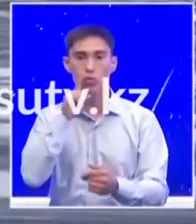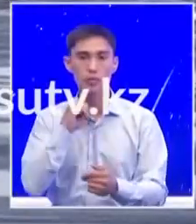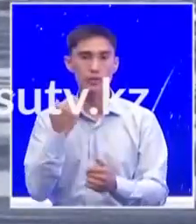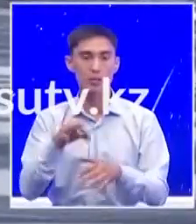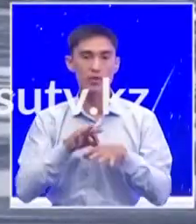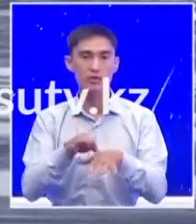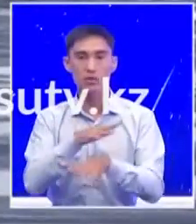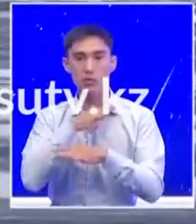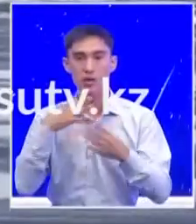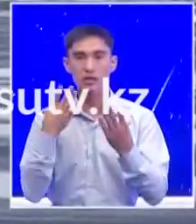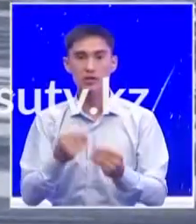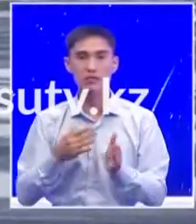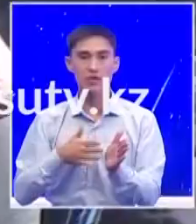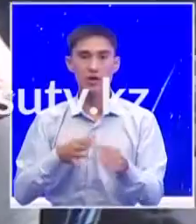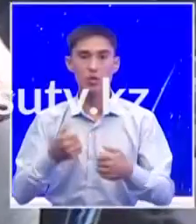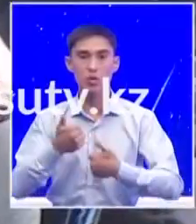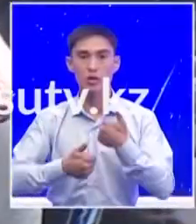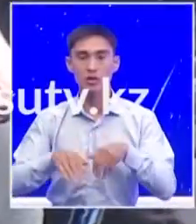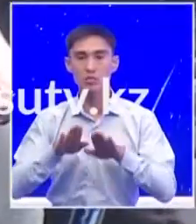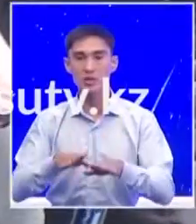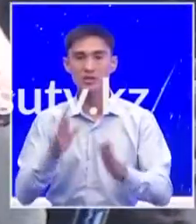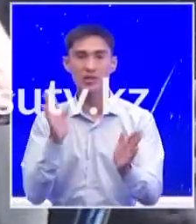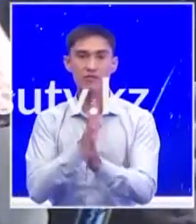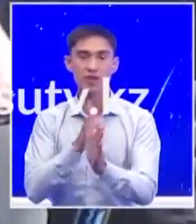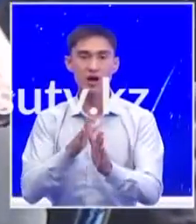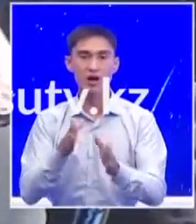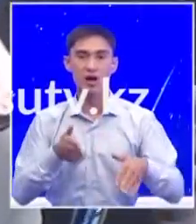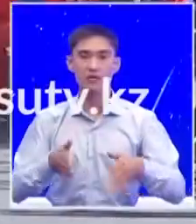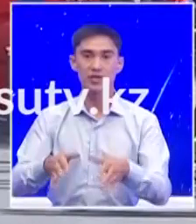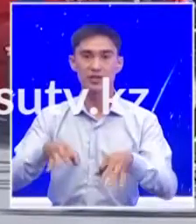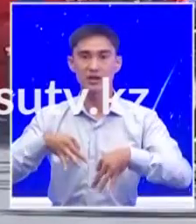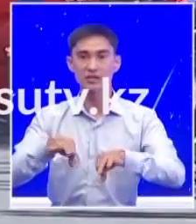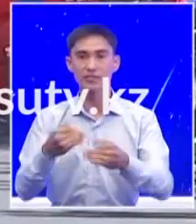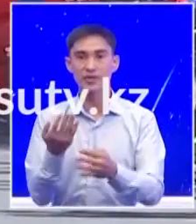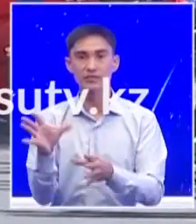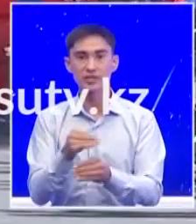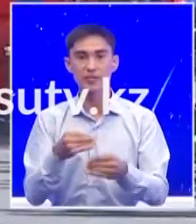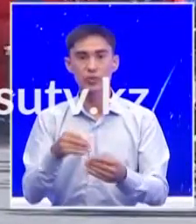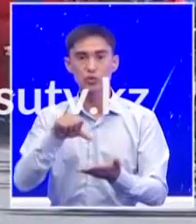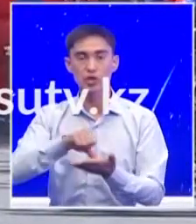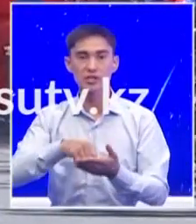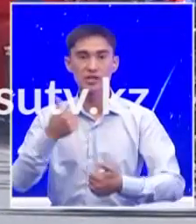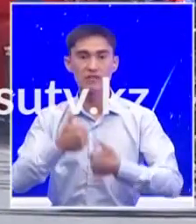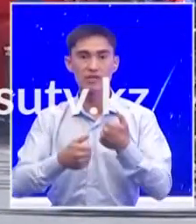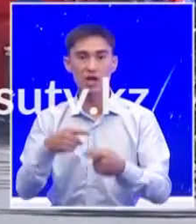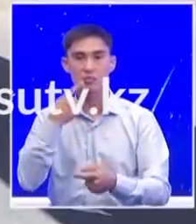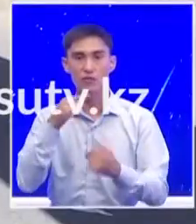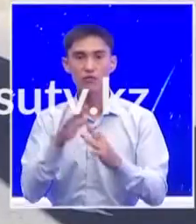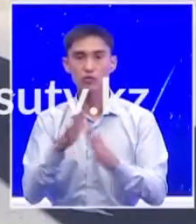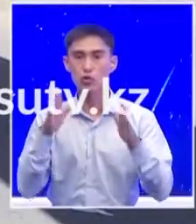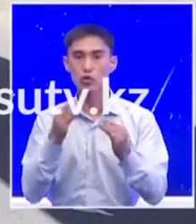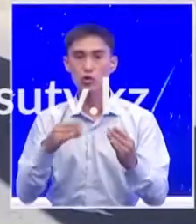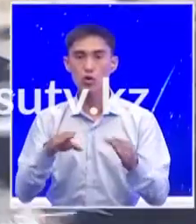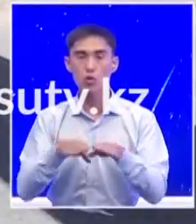для проведения многодневных велогонок и местный ландшафт, и автотрассы. Все участники соревнований отмечают высокий организационный